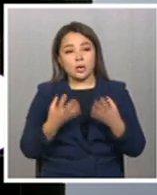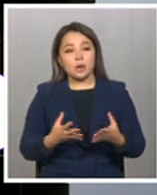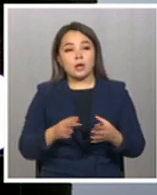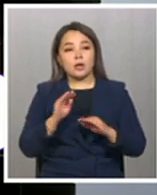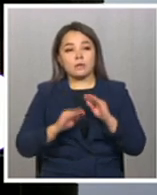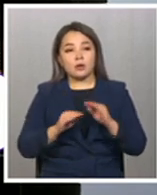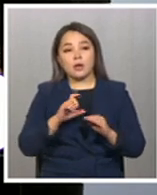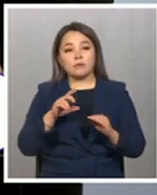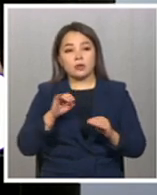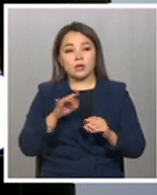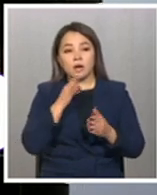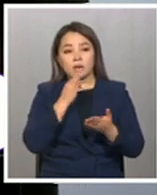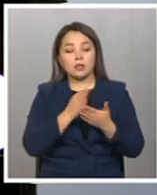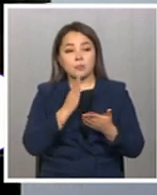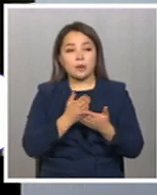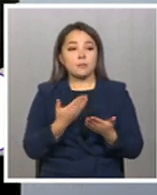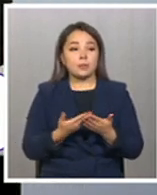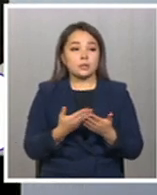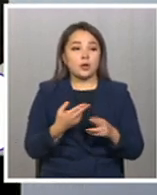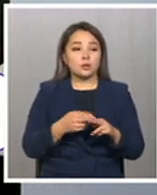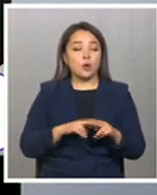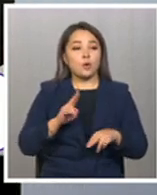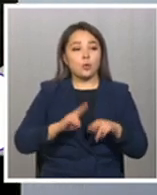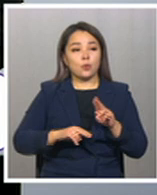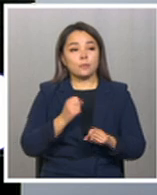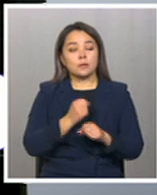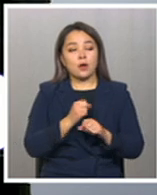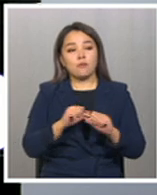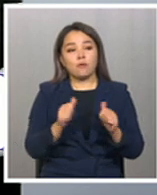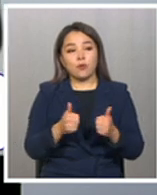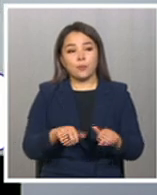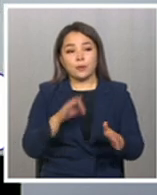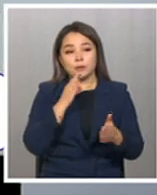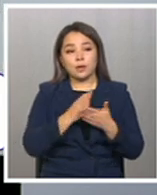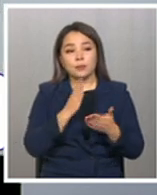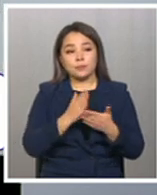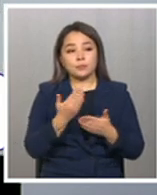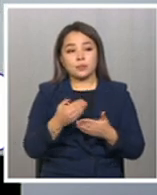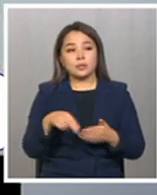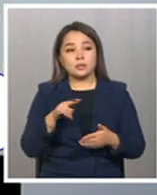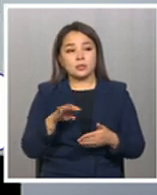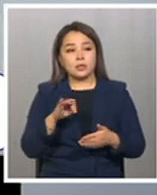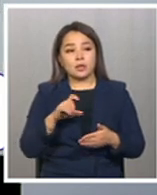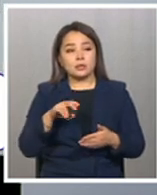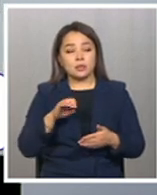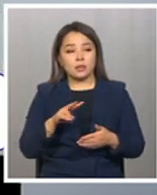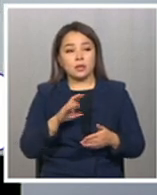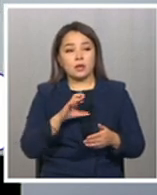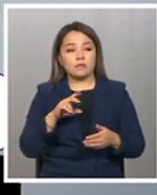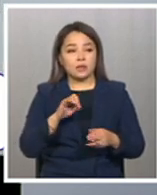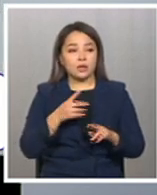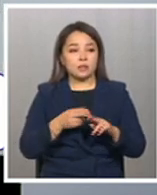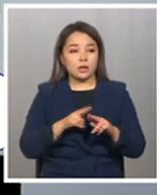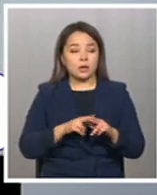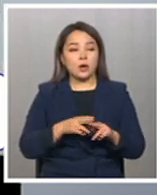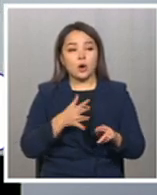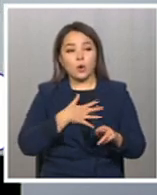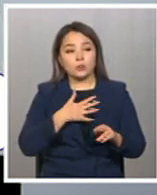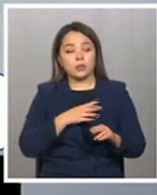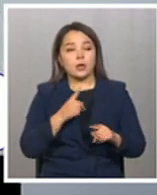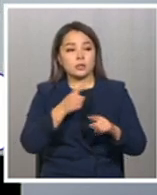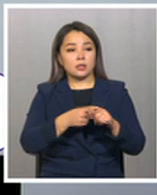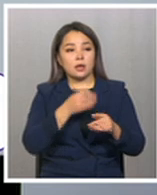жатқызамыз. Мысал ретінде құрылымдық формулаларына қарайтын болсақ, диэтил эфирі оттек арқылы жалғасқан,